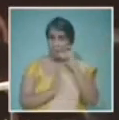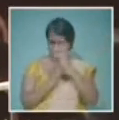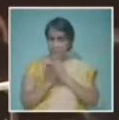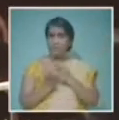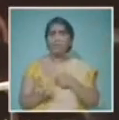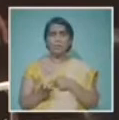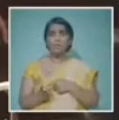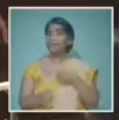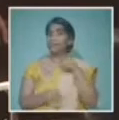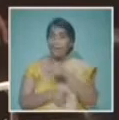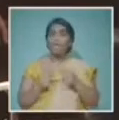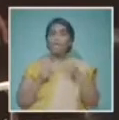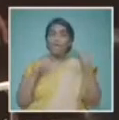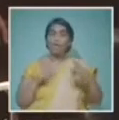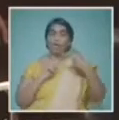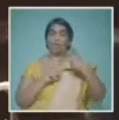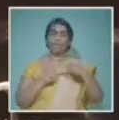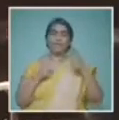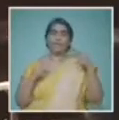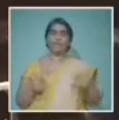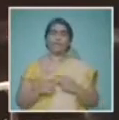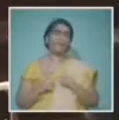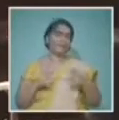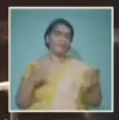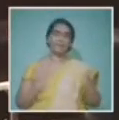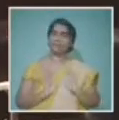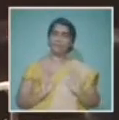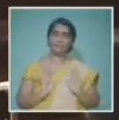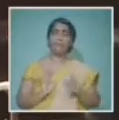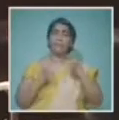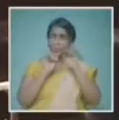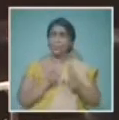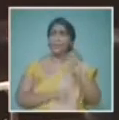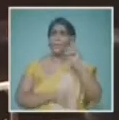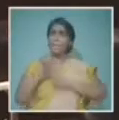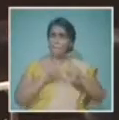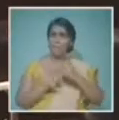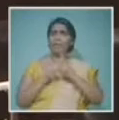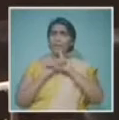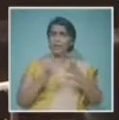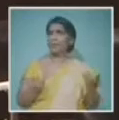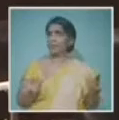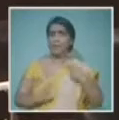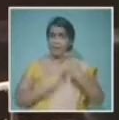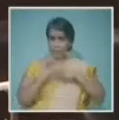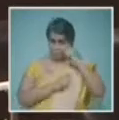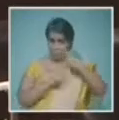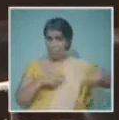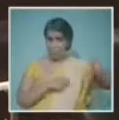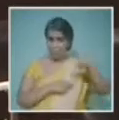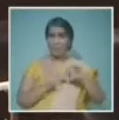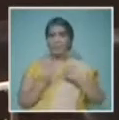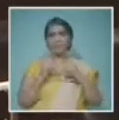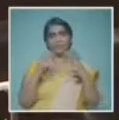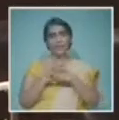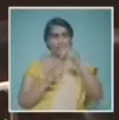ව්‍යවස්ථාවේ මේකටන විරුද්ධ වෙන දෙවනි සාධකේ? වෙන මොකුත් නැහැ. ඉතින් මේ පාර්ලිමේන්තුවල අපි කතා කරන්නේ මොකද්ද? රටේ ජනතාවගේ සරත්